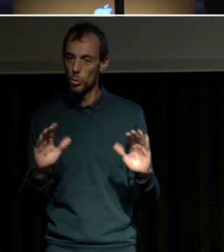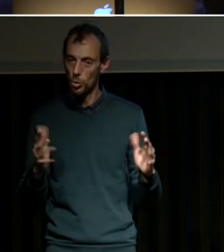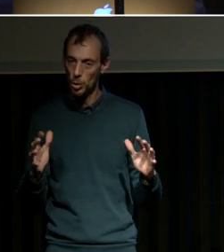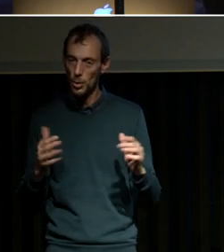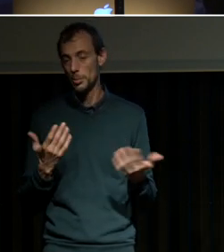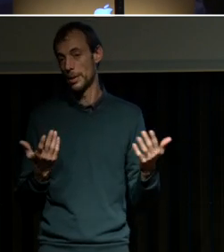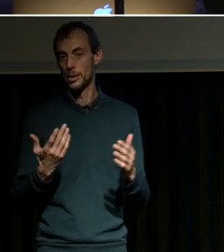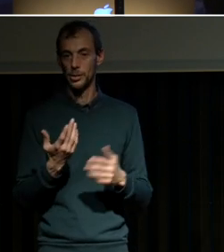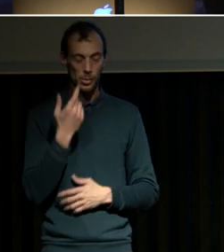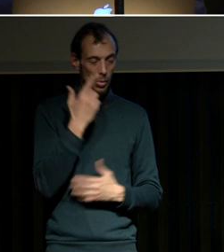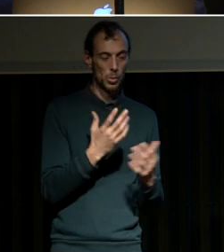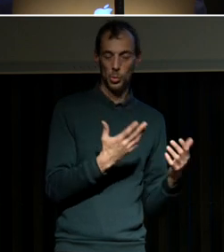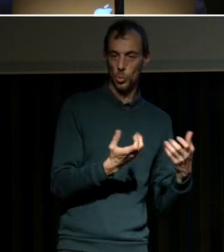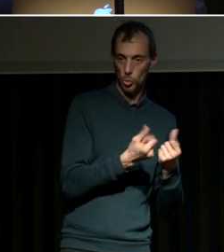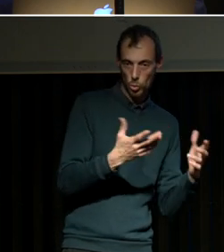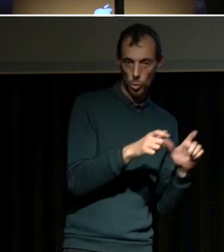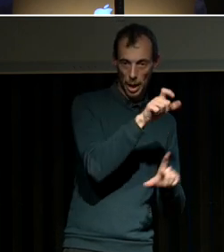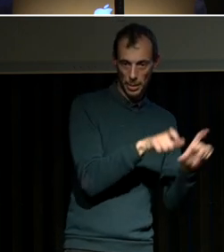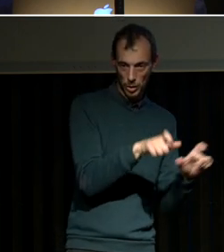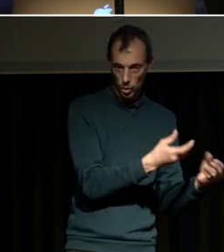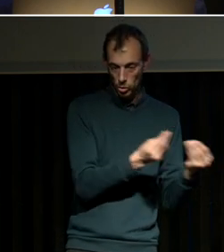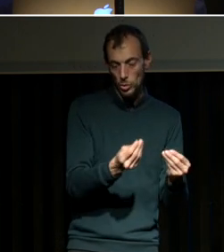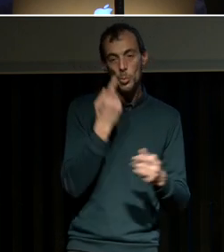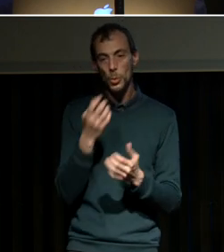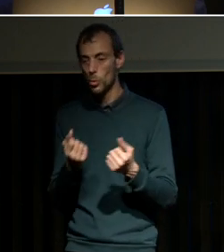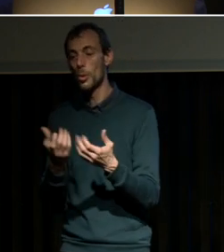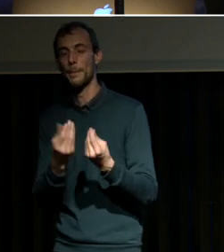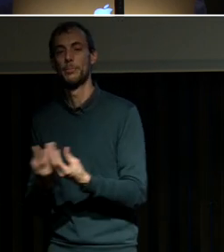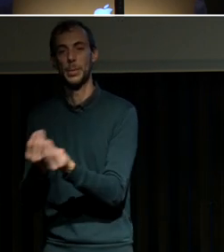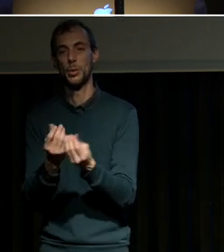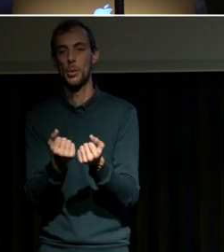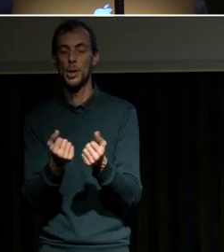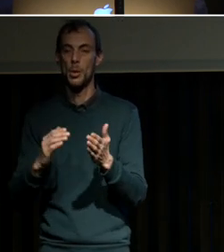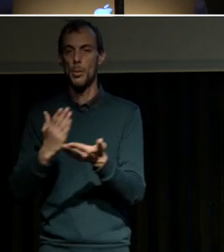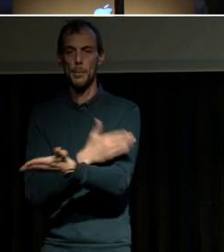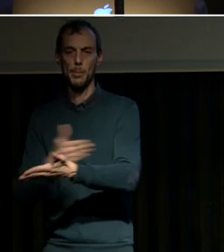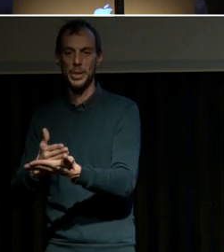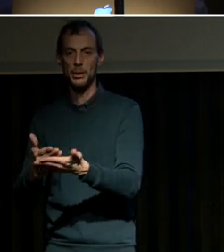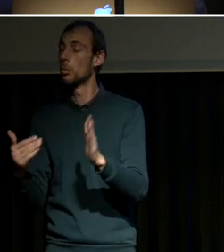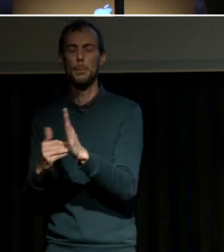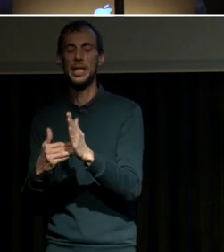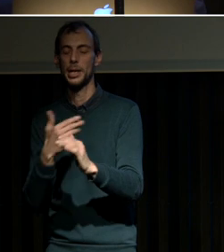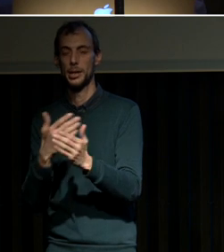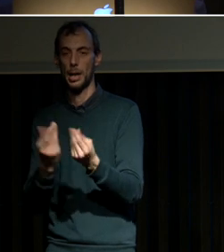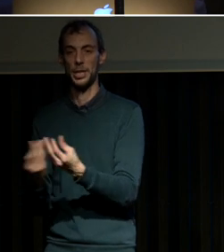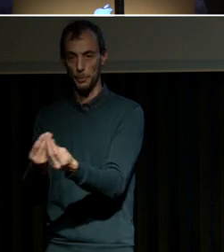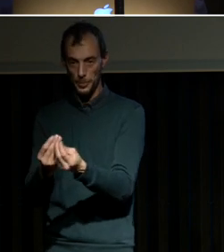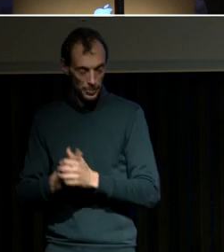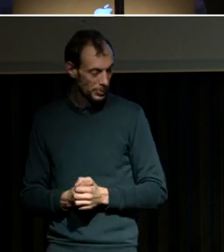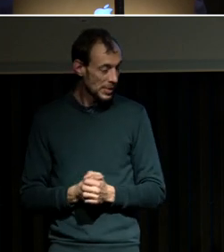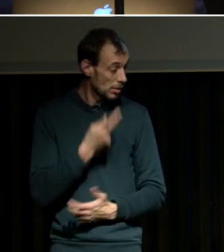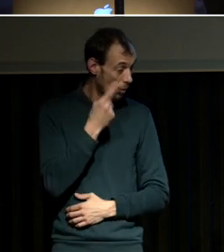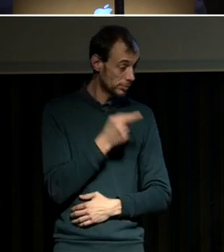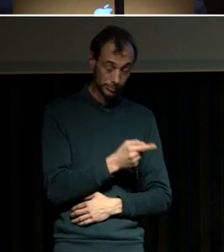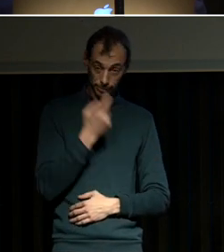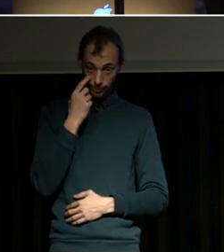différent entre les différentes régions. Mais vous voyez, en 2020, là, c'est pendant la crise Covid, on a prélevé en Aquitaine 27